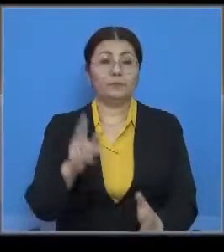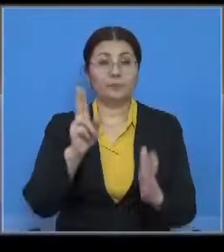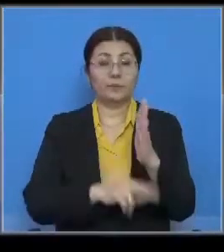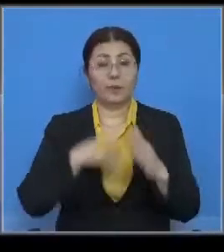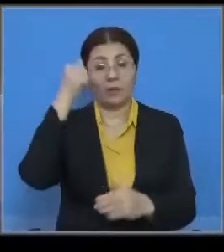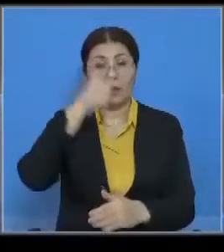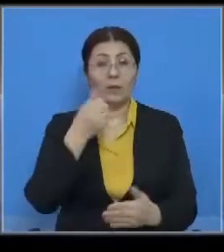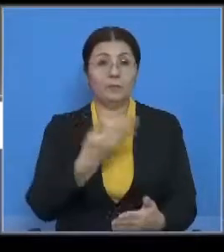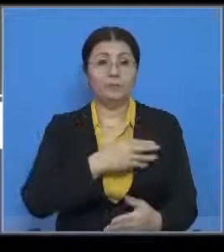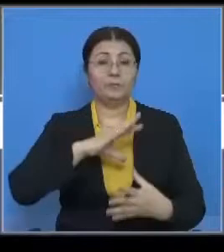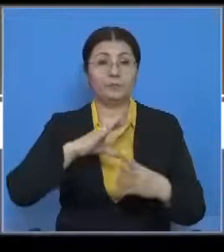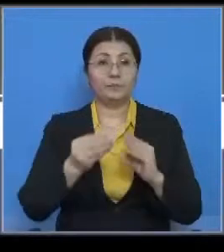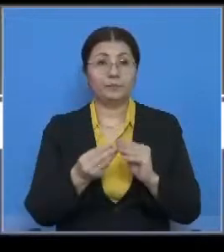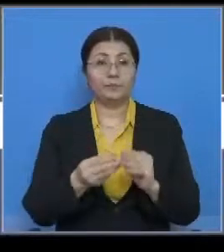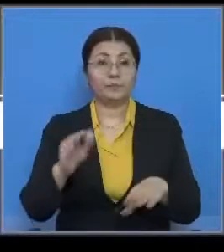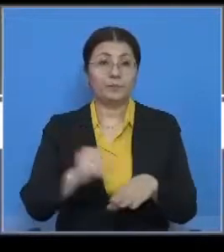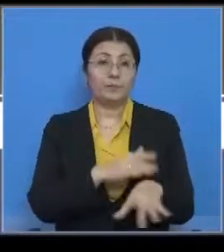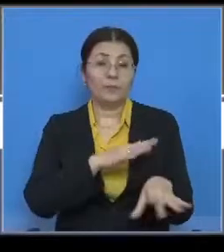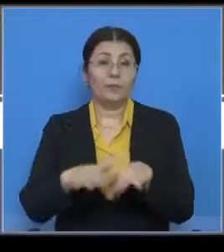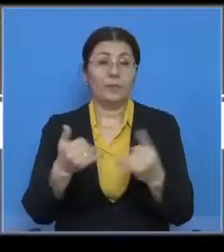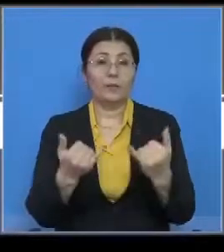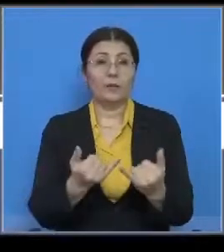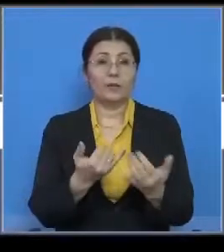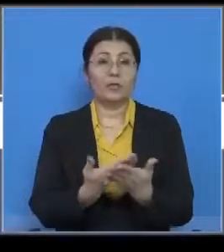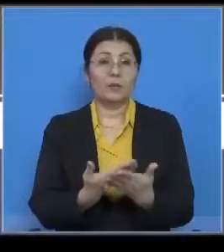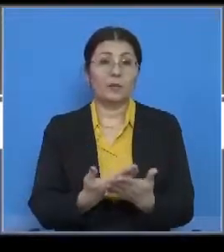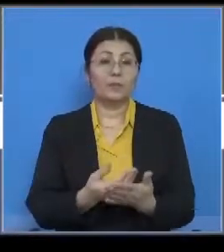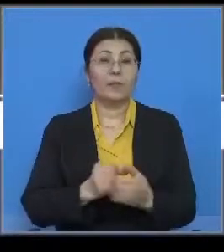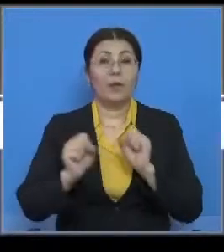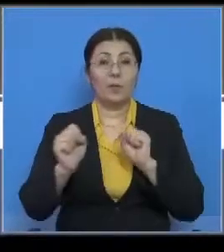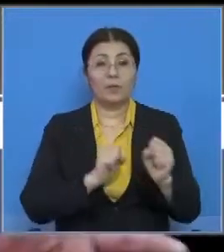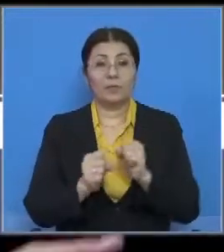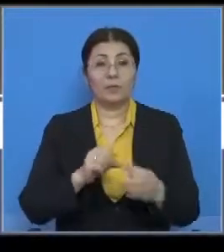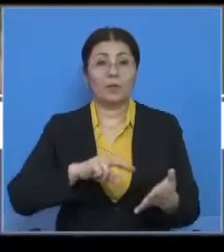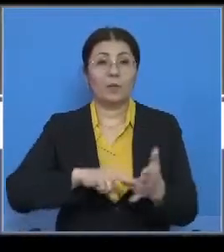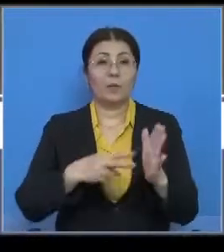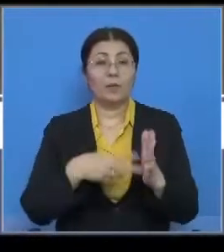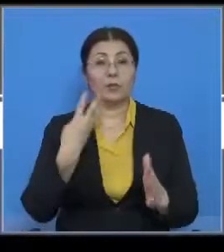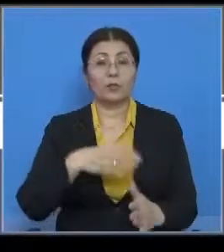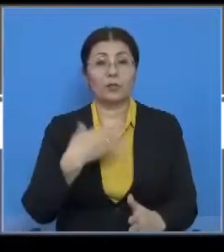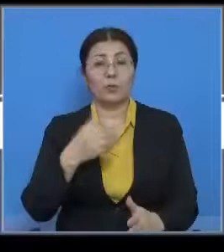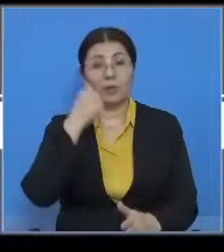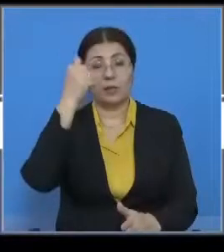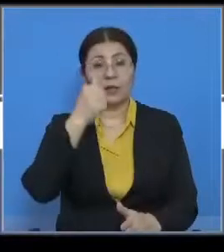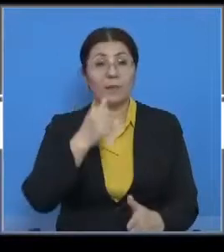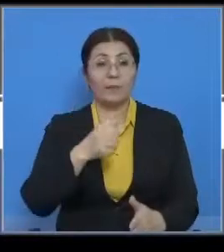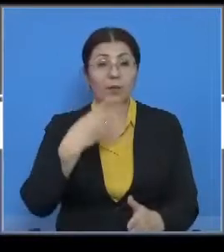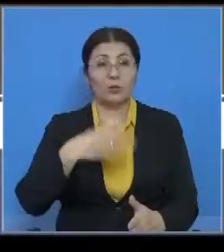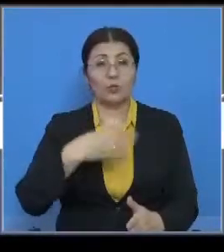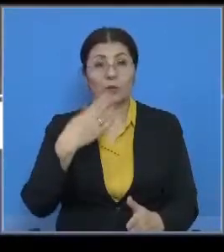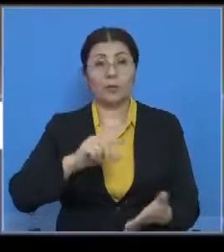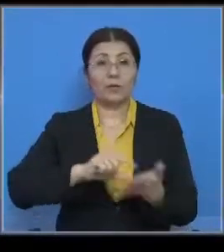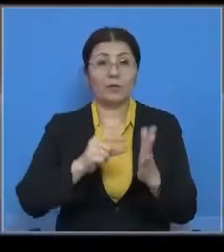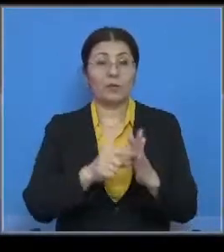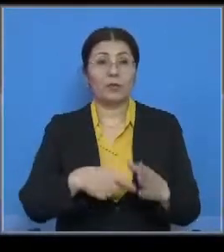хотели подытожить благими делами. Сейчас находимся в командировке. У нас по плану вручить 45 квартир до конца года. И думаю, к Новому году мы